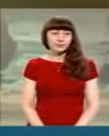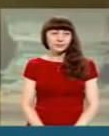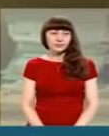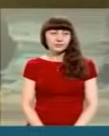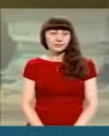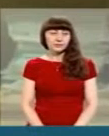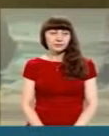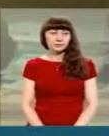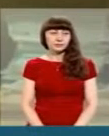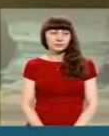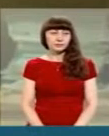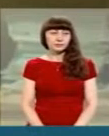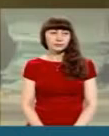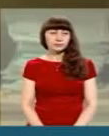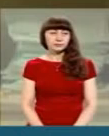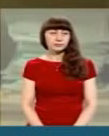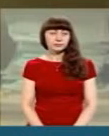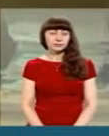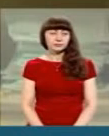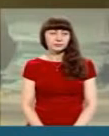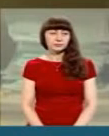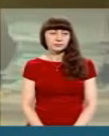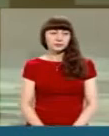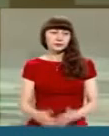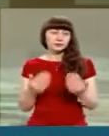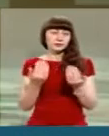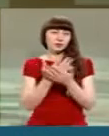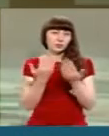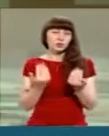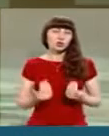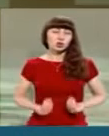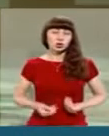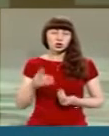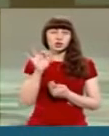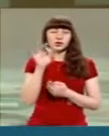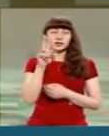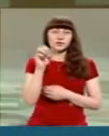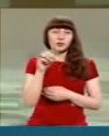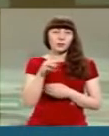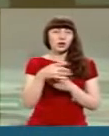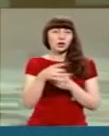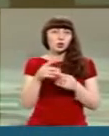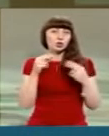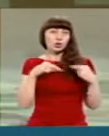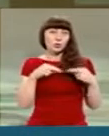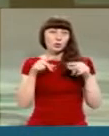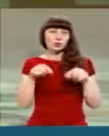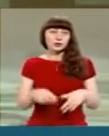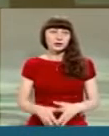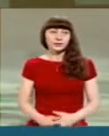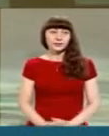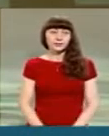Қазіргі таңда Денисов ауданы ұнайды, өзімнің жұмысымды жақсы көремін. Басқа осы мені көріп отқан көрермендерге